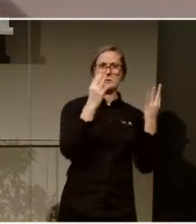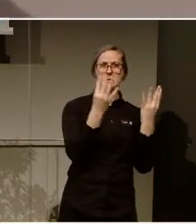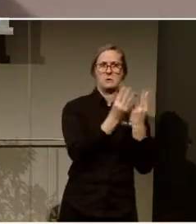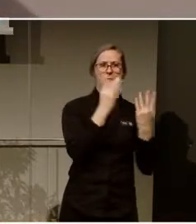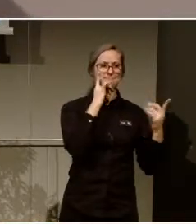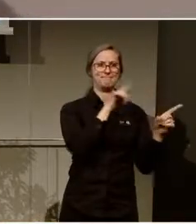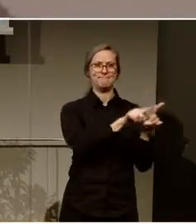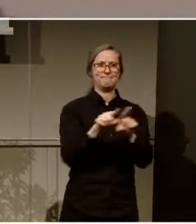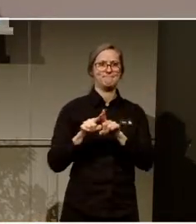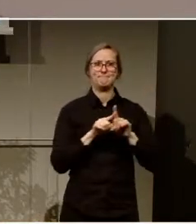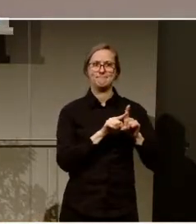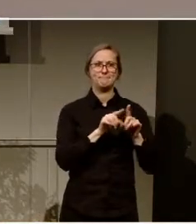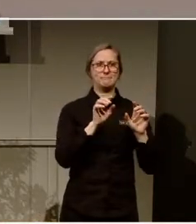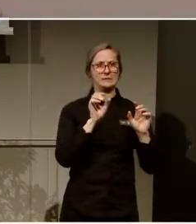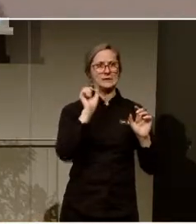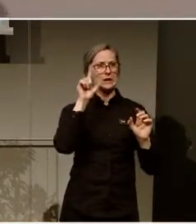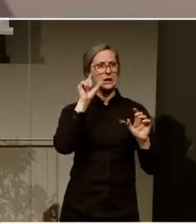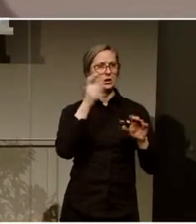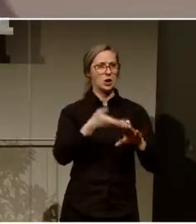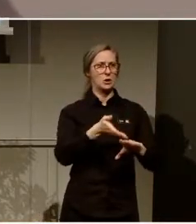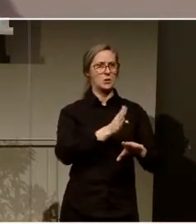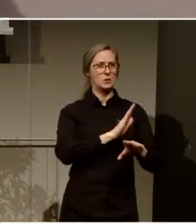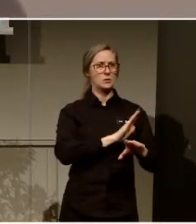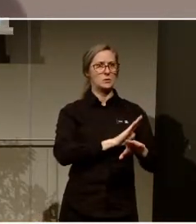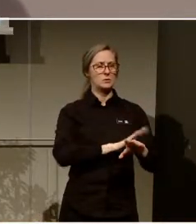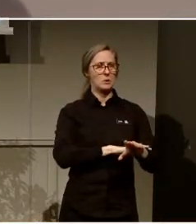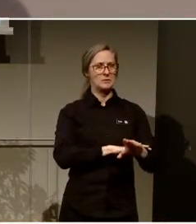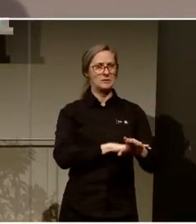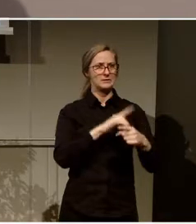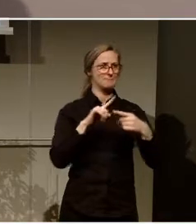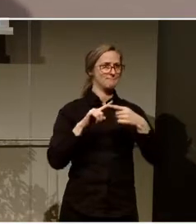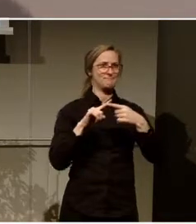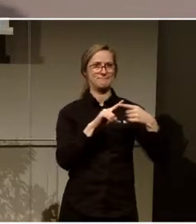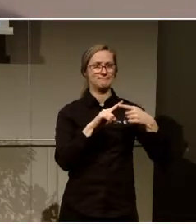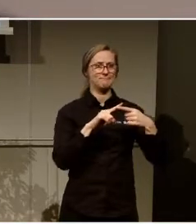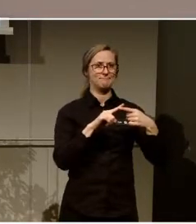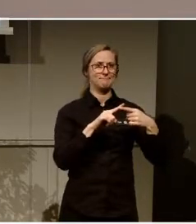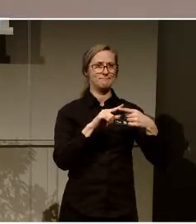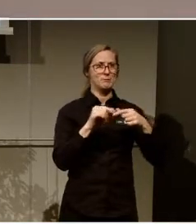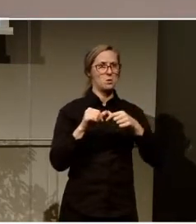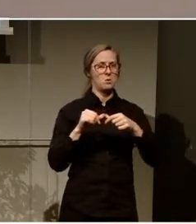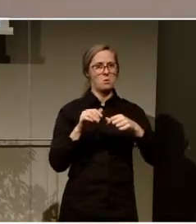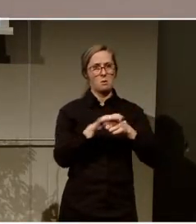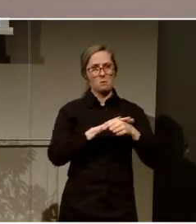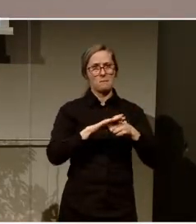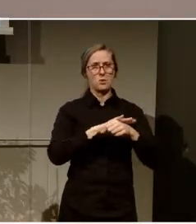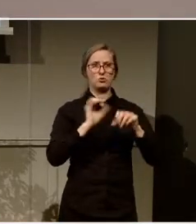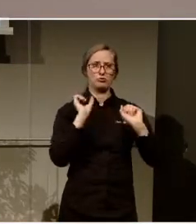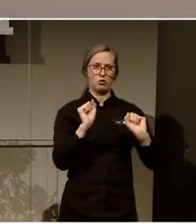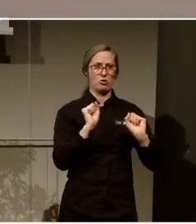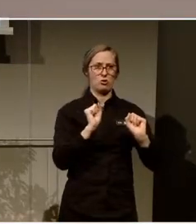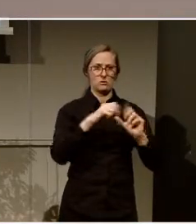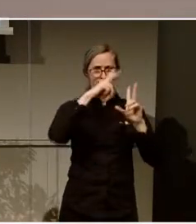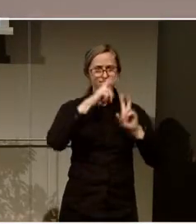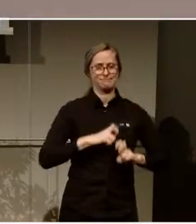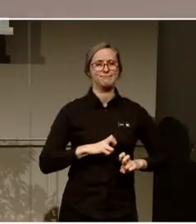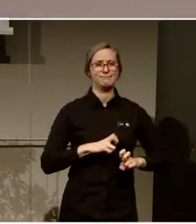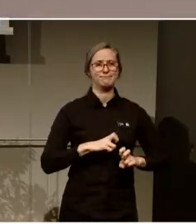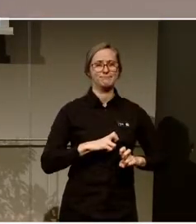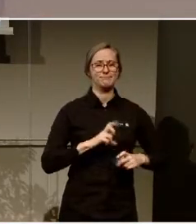om att digital kompetens var det första området som vi skulle ge oss i kast med. Så